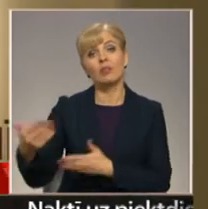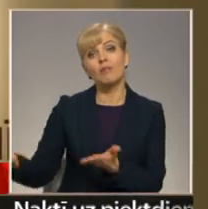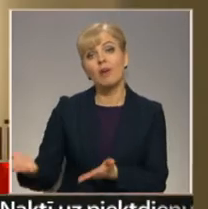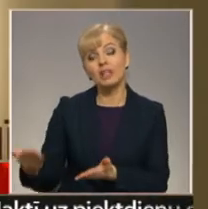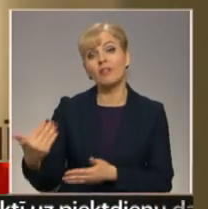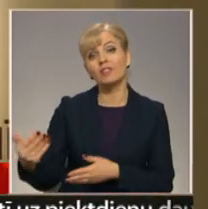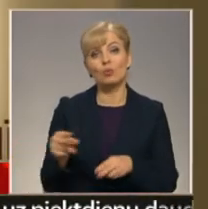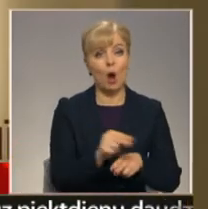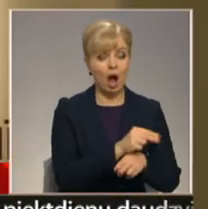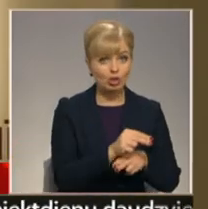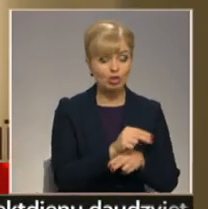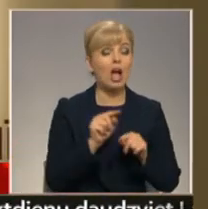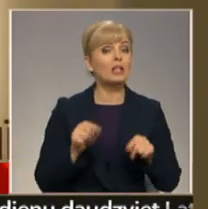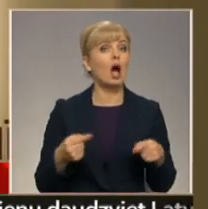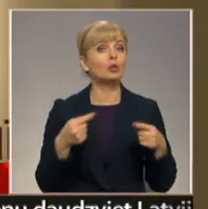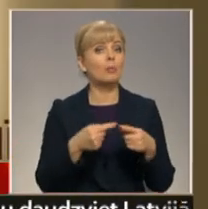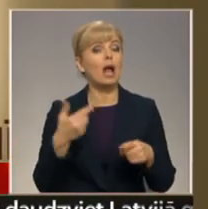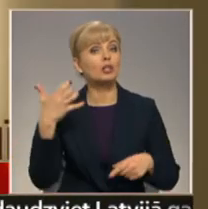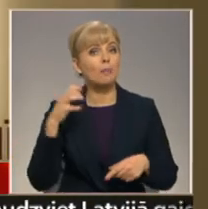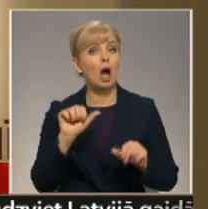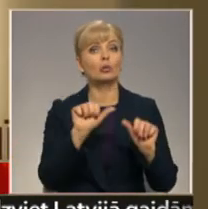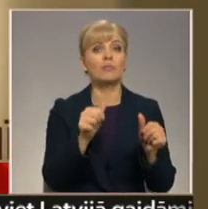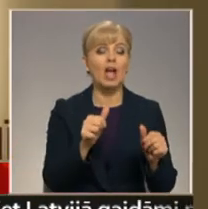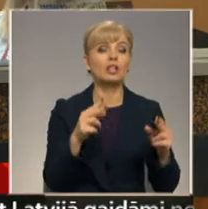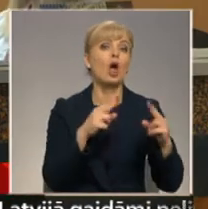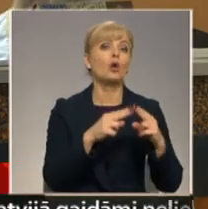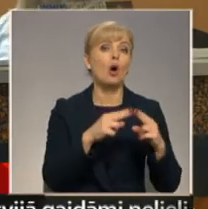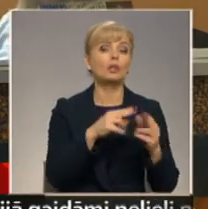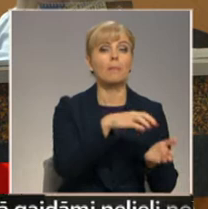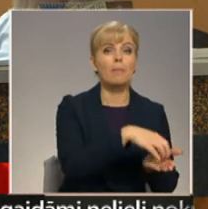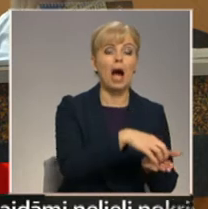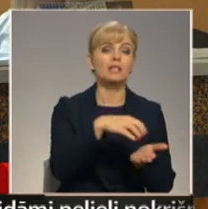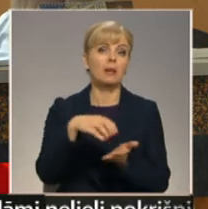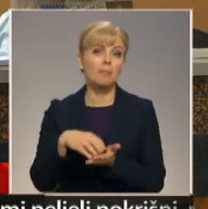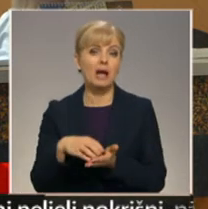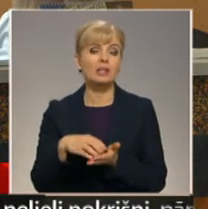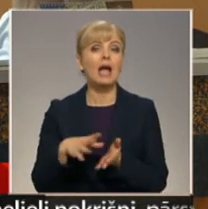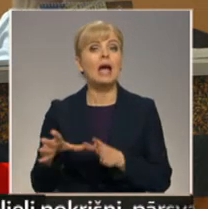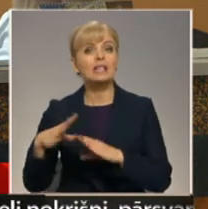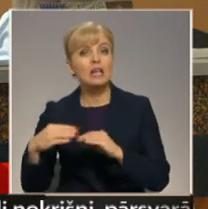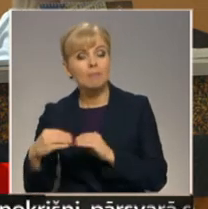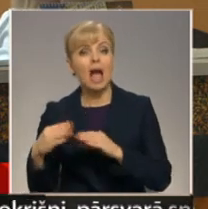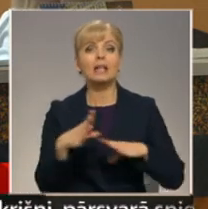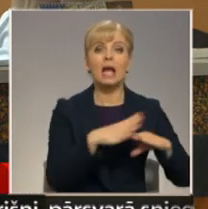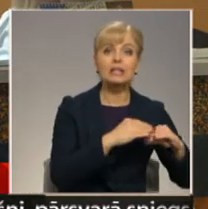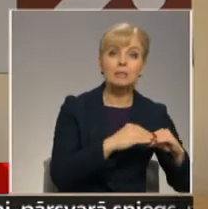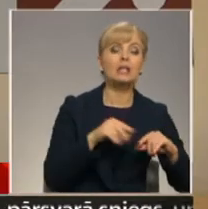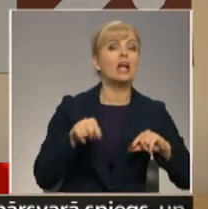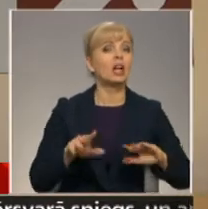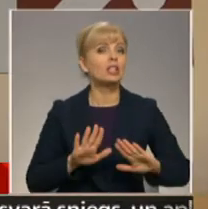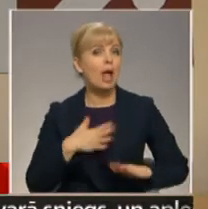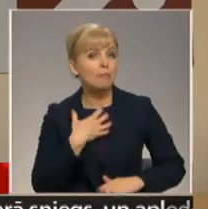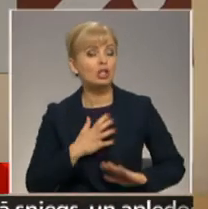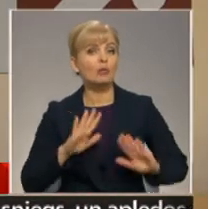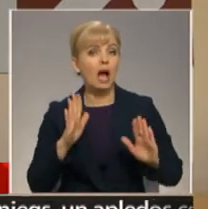ārstēšanos. Tieši ar šādu mērķi padome veido kontaktu bāzi ģimene ģimenei, ar kuru nepieciešamības gadījumā ģimenē varēs